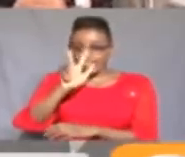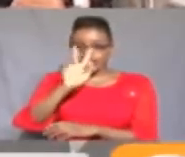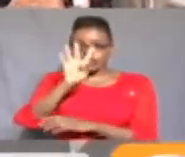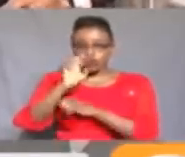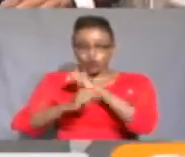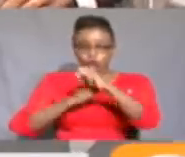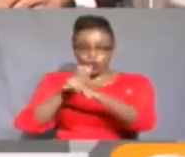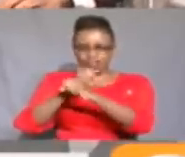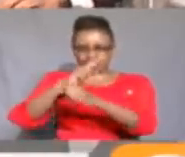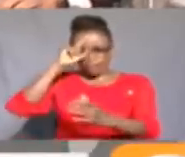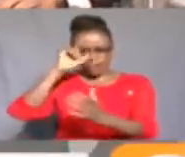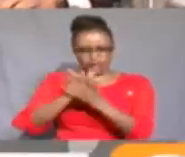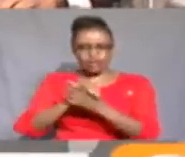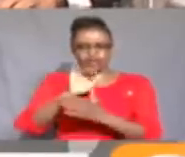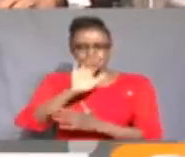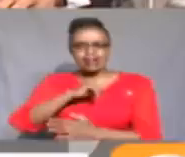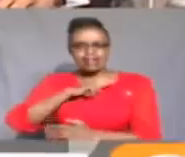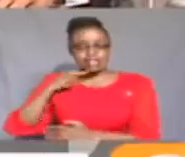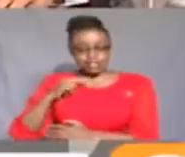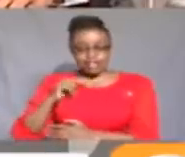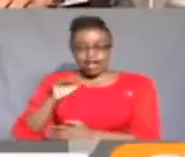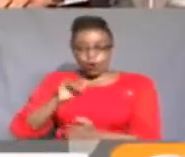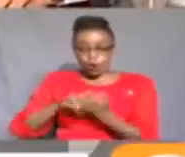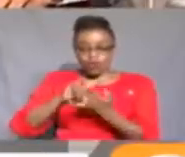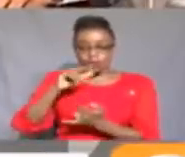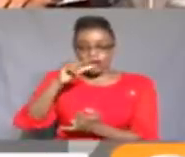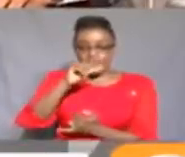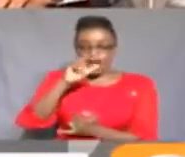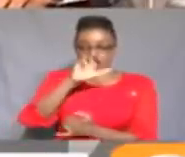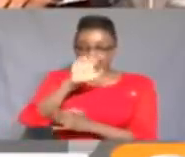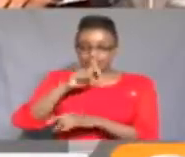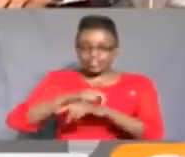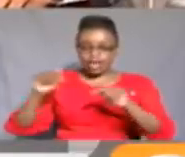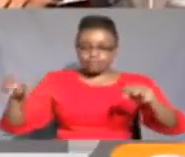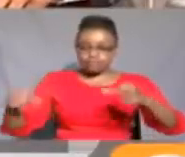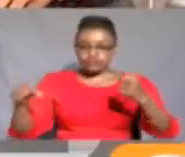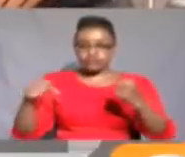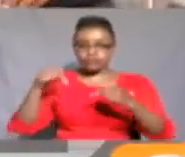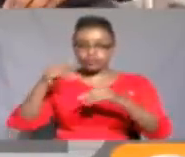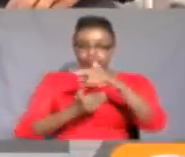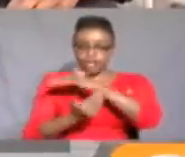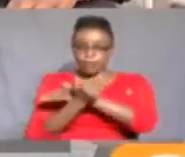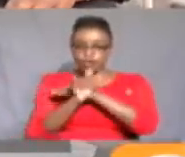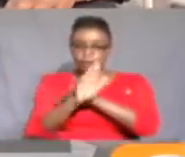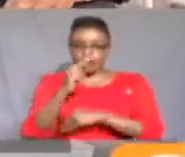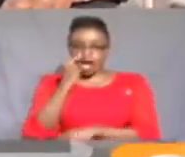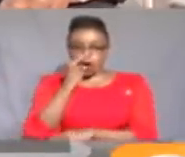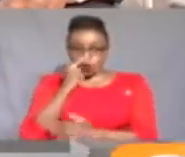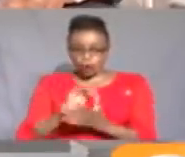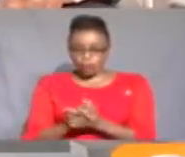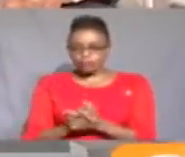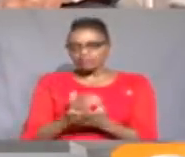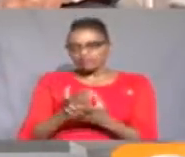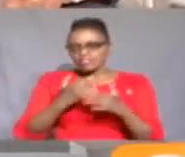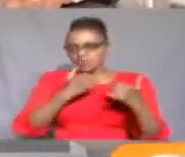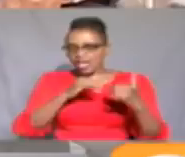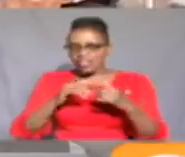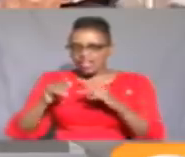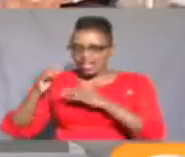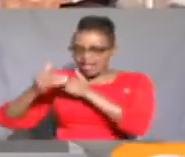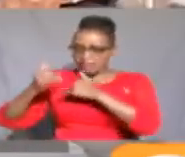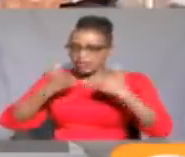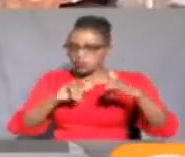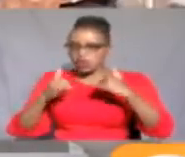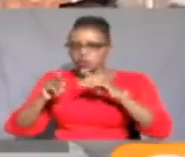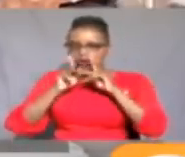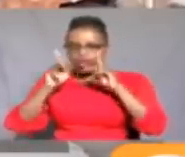34 anaaminika kumuua mkewe Grace Kangure walipozozana leo asubuhi nyumbani kwao. Na juhudi za majirani kupiga kelele nje